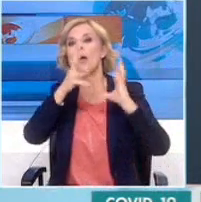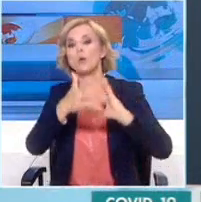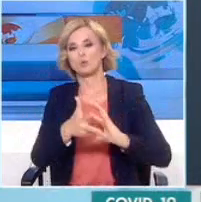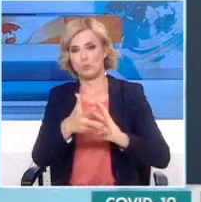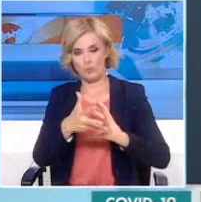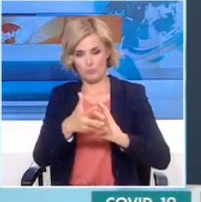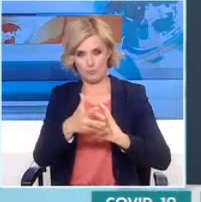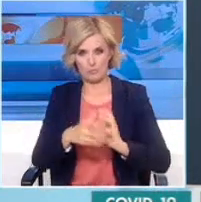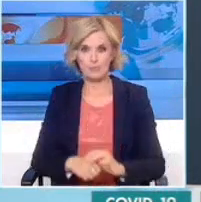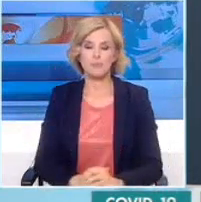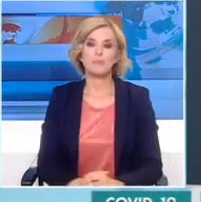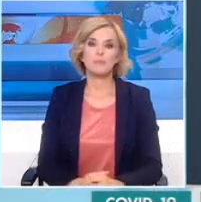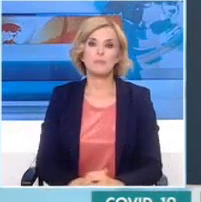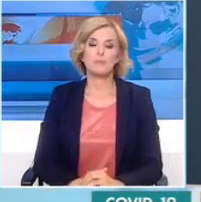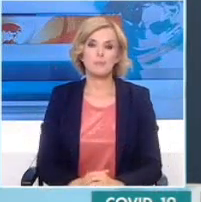επίπεδο,